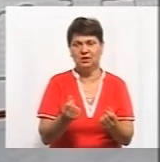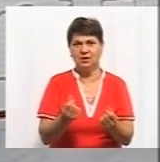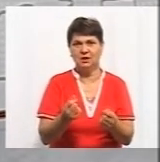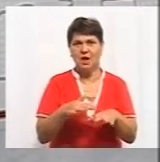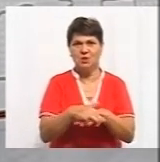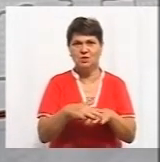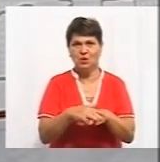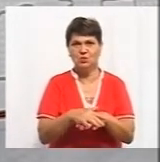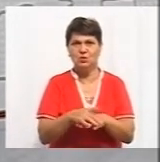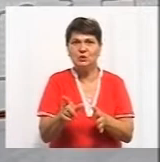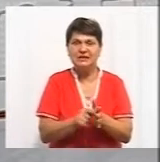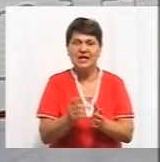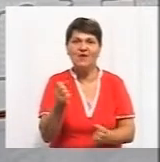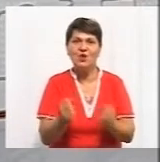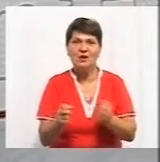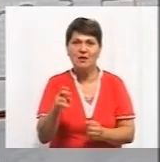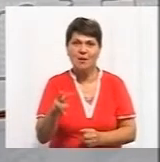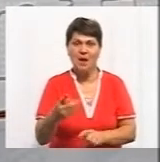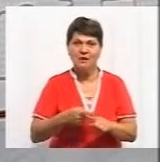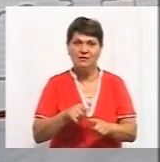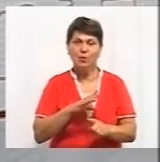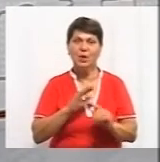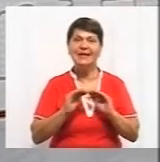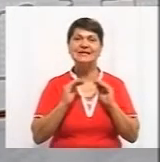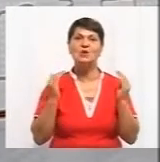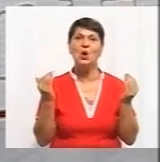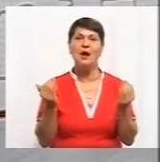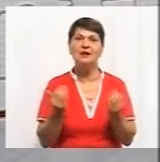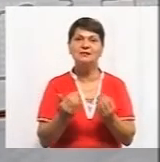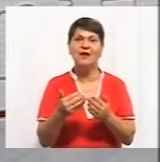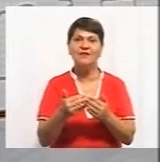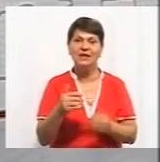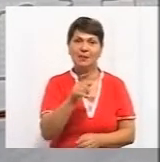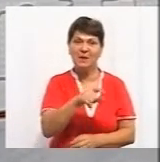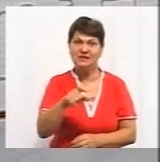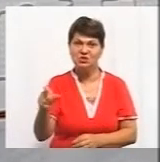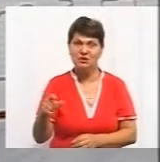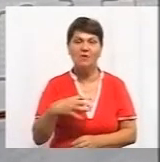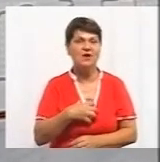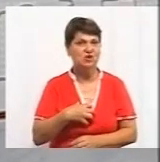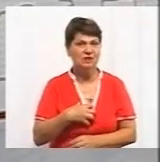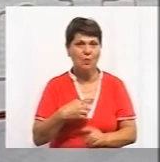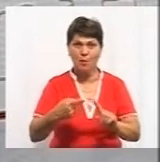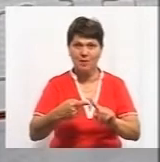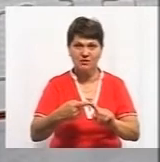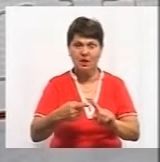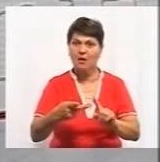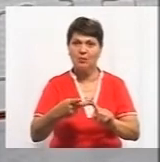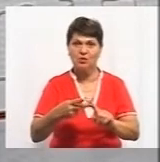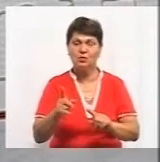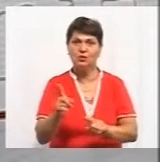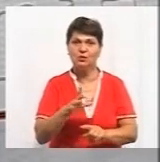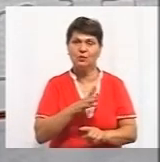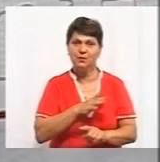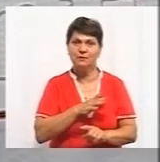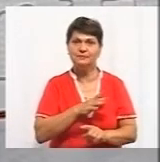водієм. Це також була ізоляція водія від пасажирів. Що дуже важливо, це по-перше. По-друге, що водійові